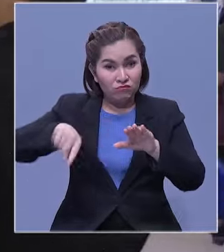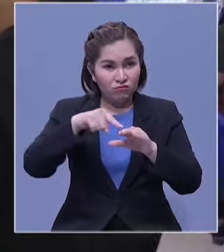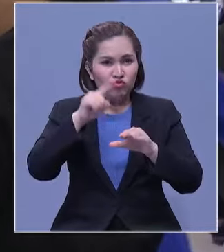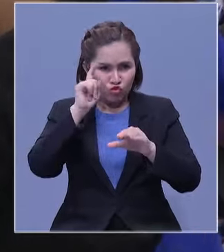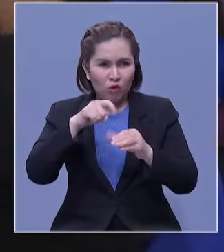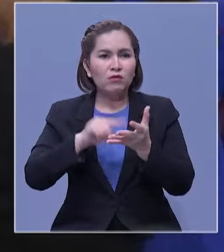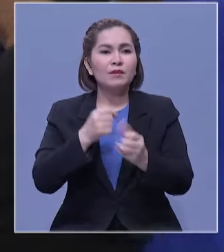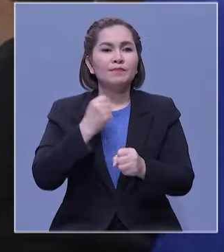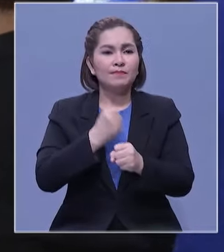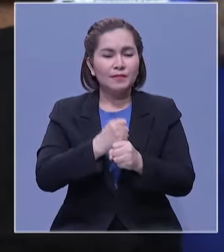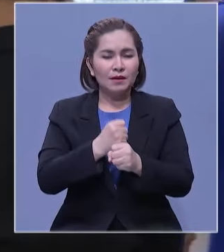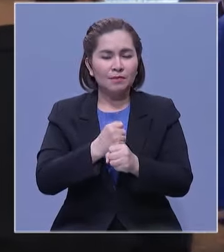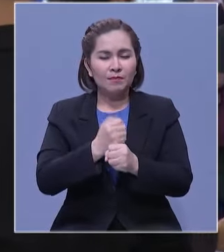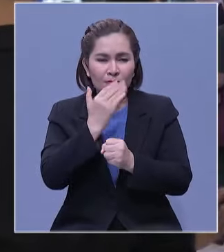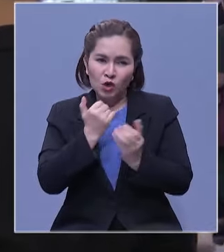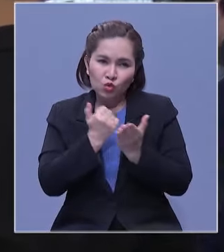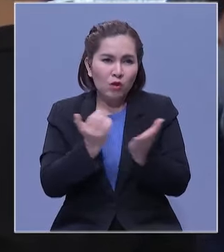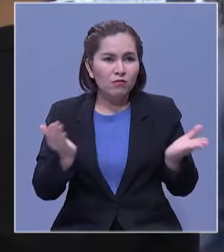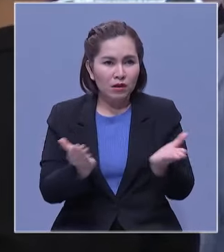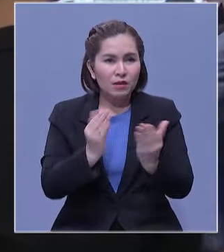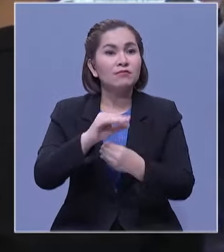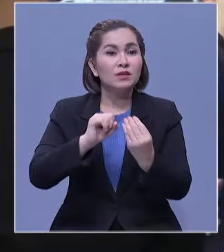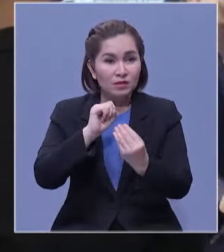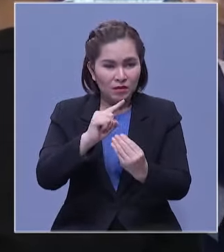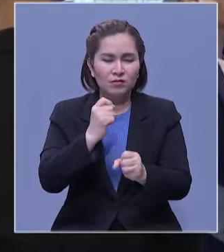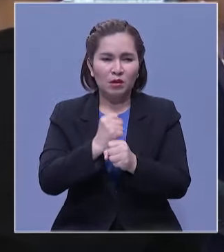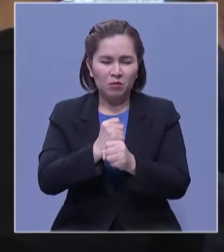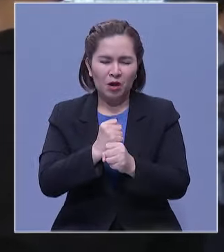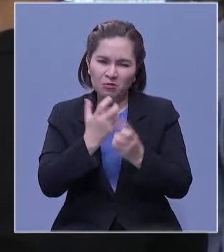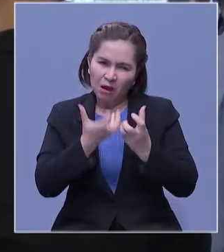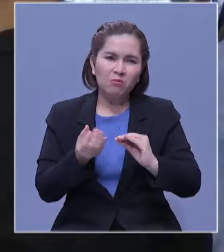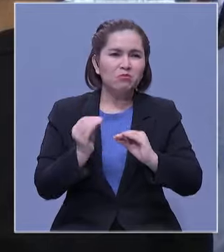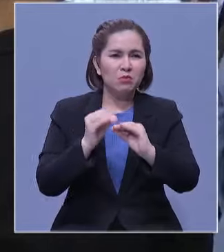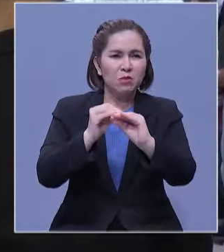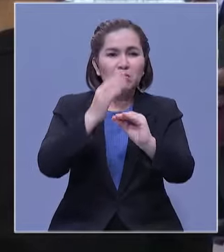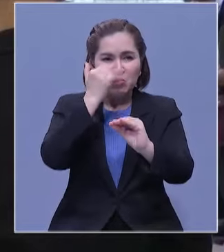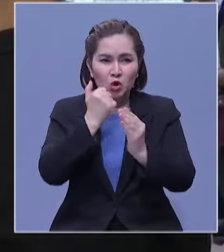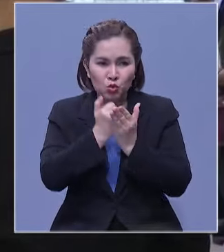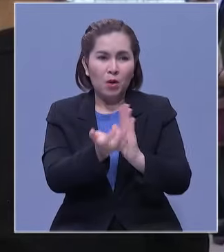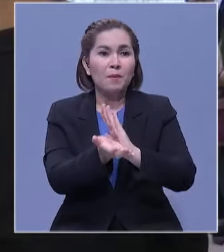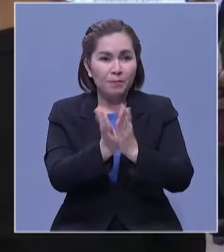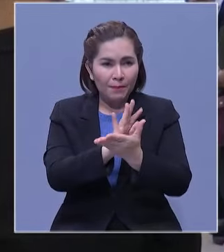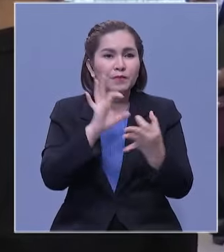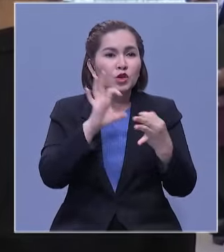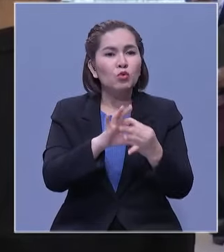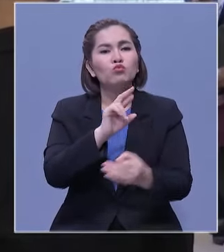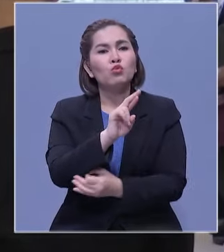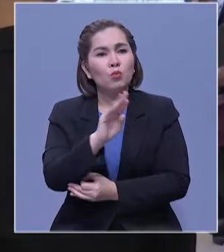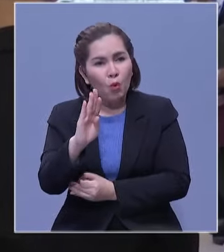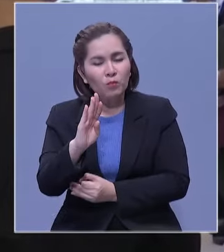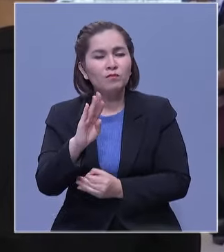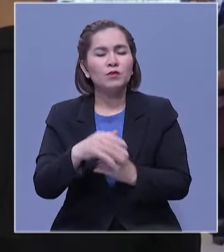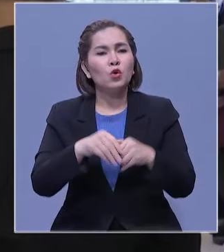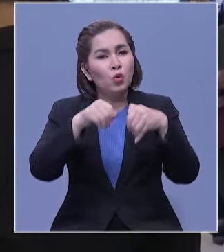ทำอะไรที่แบบทำมากแล้วก็ต้องทำงานหนักกันในการที่จะต้องปฏิรูปเรื่องระบบโครง